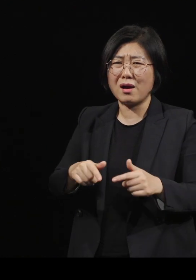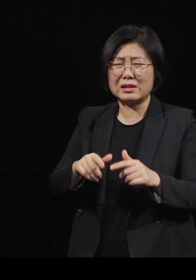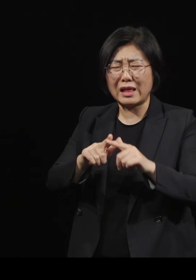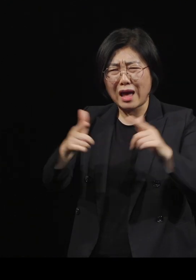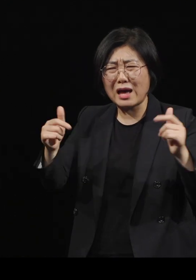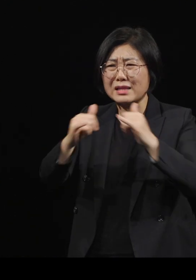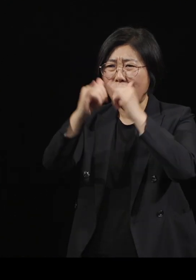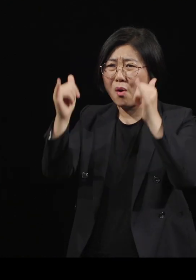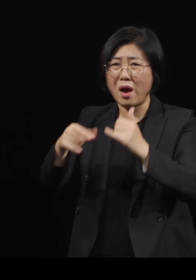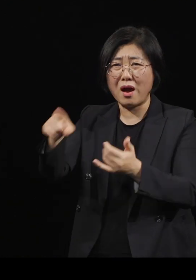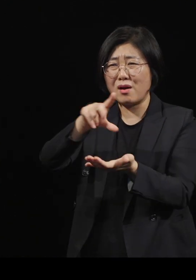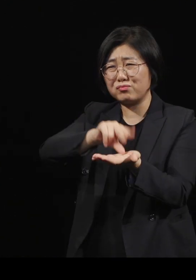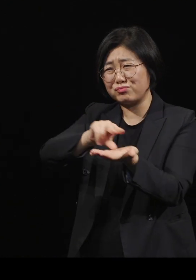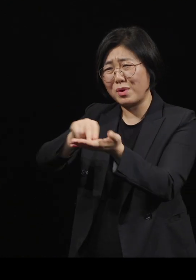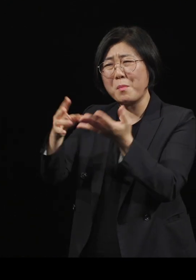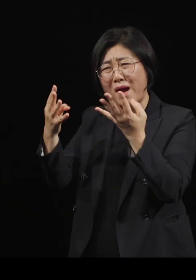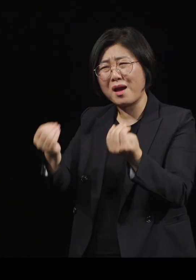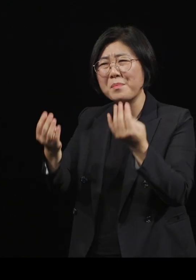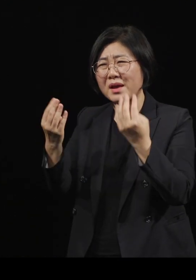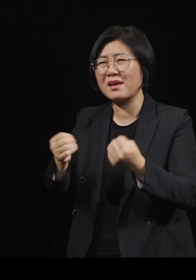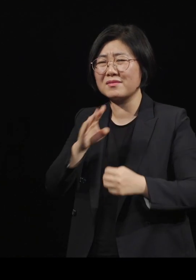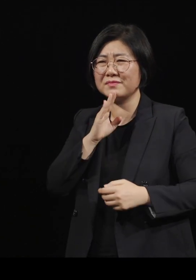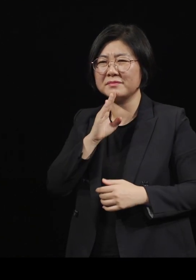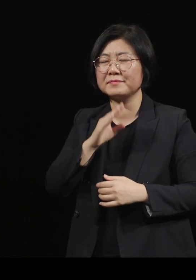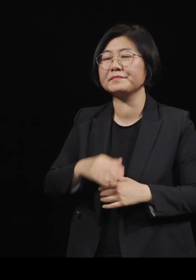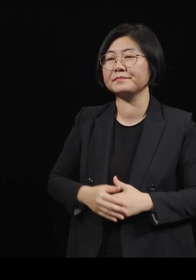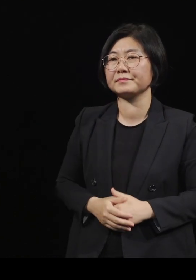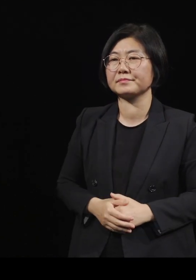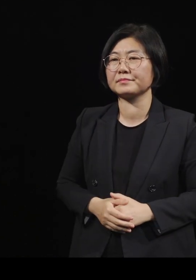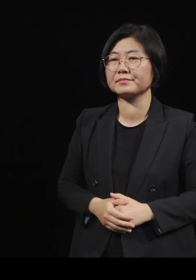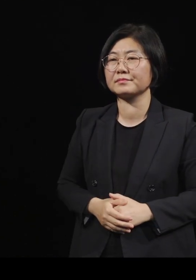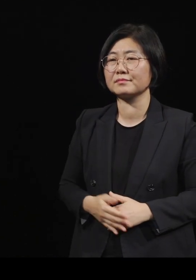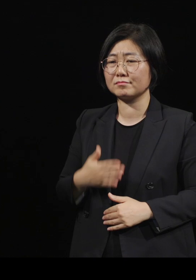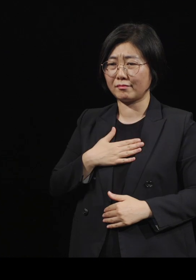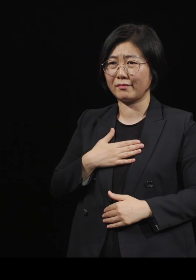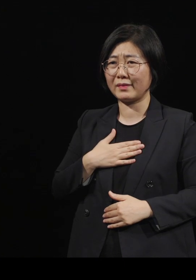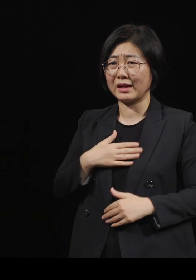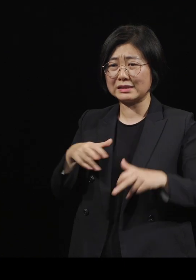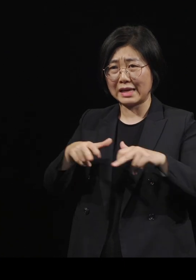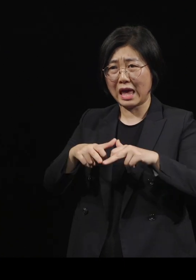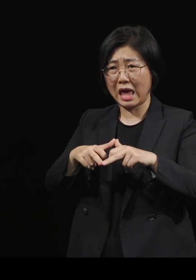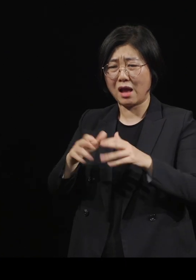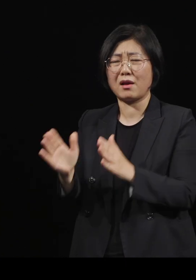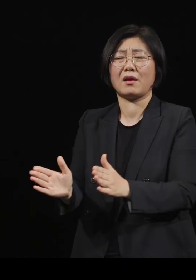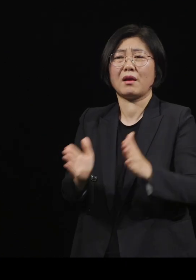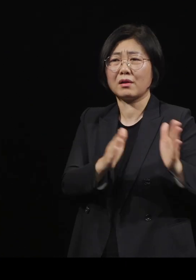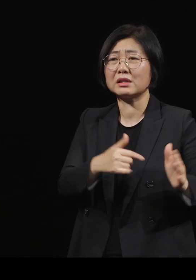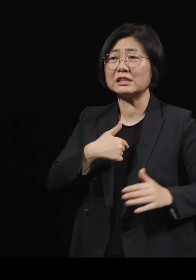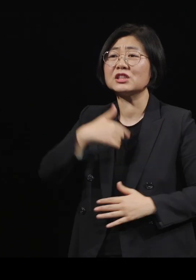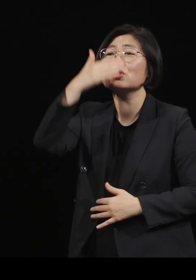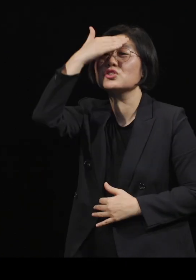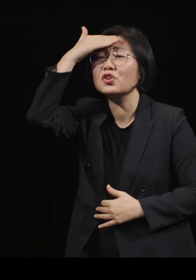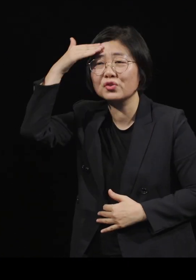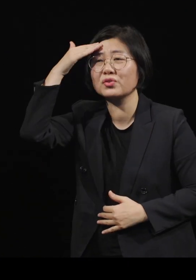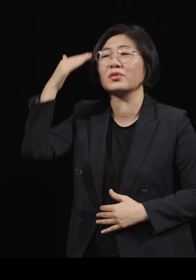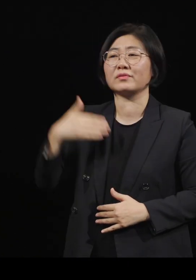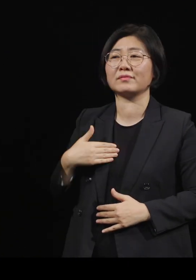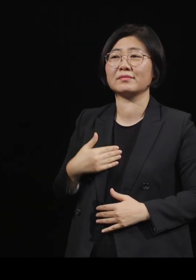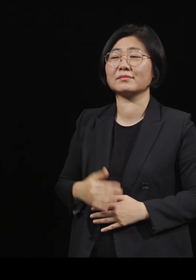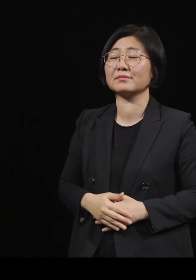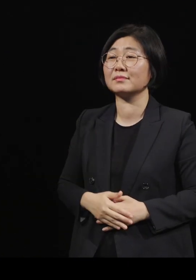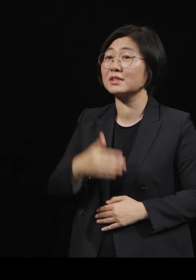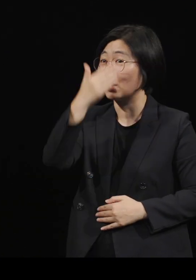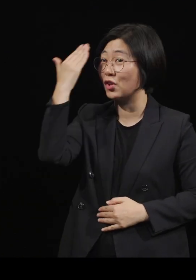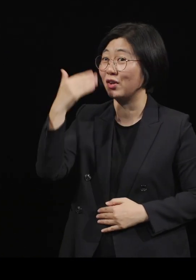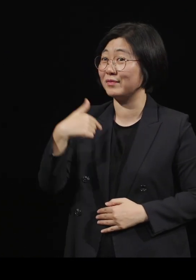사회 문제를 안고 살아가고 있습니다. 저 역시도 장애를 떠나서 청년이기 때문에,